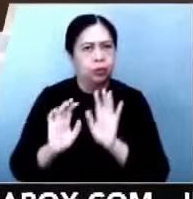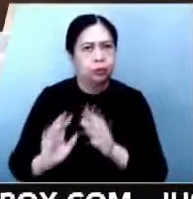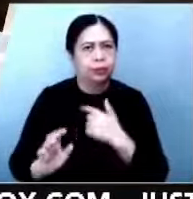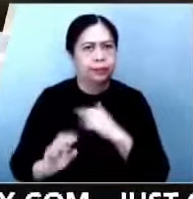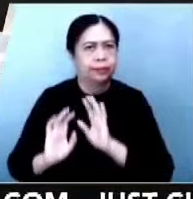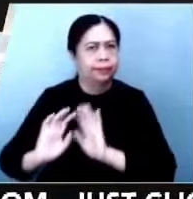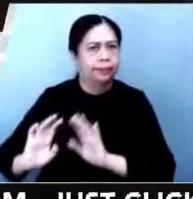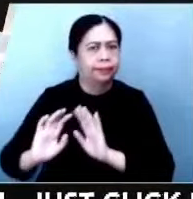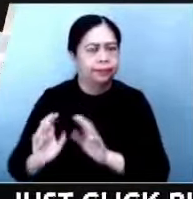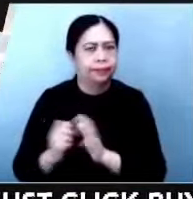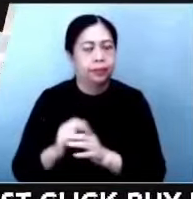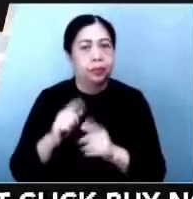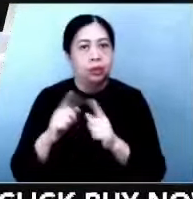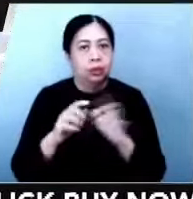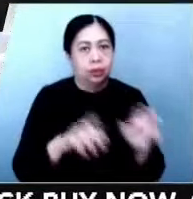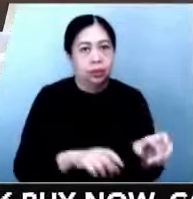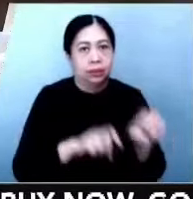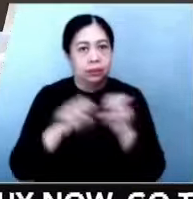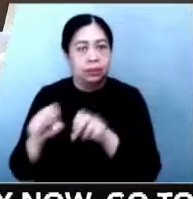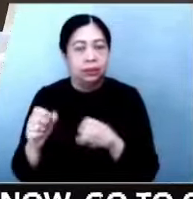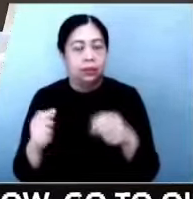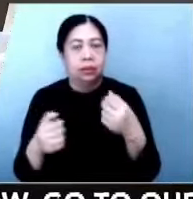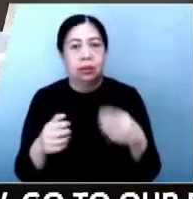At nang isasakay na siya sa police mobile,